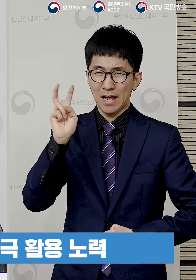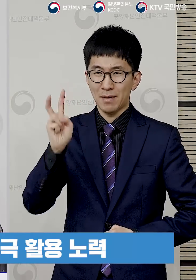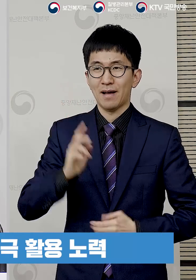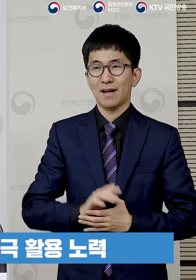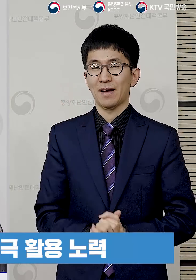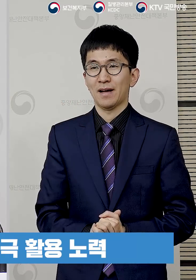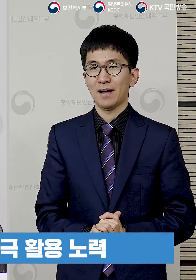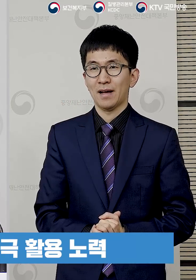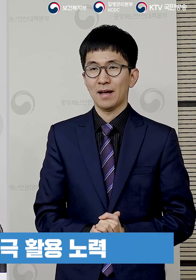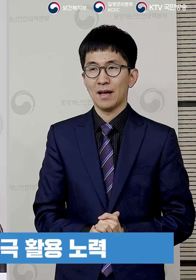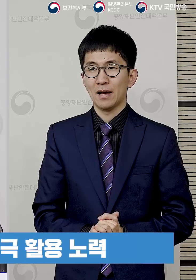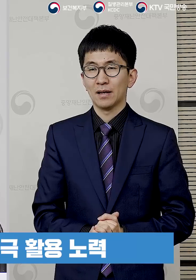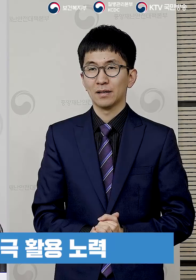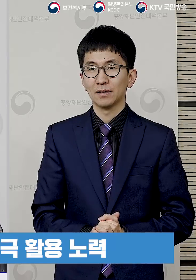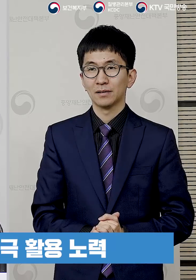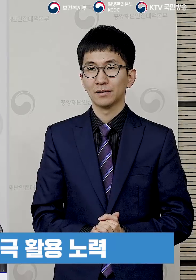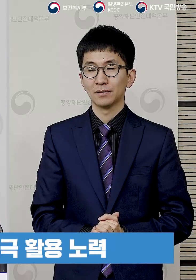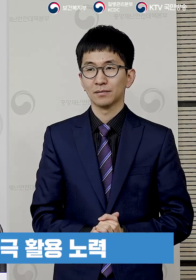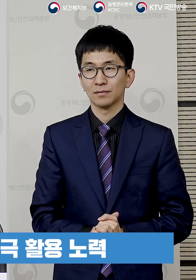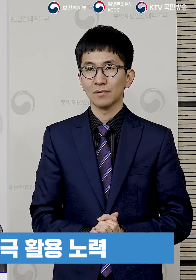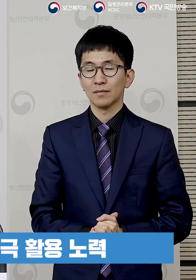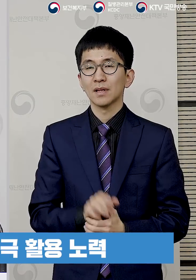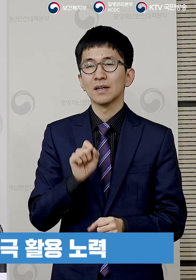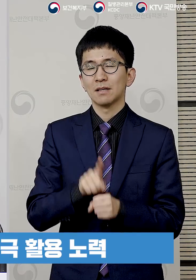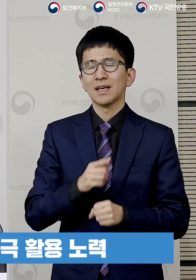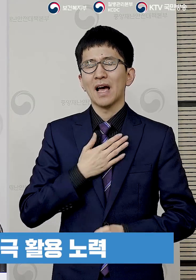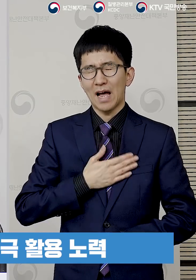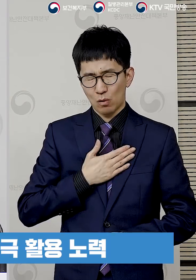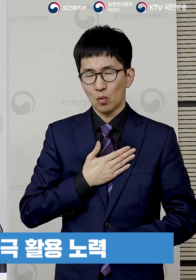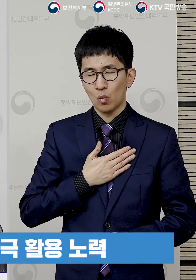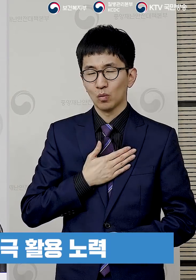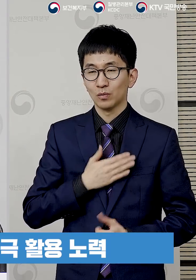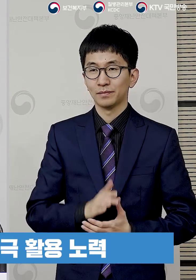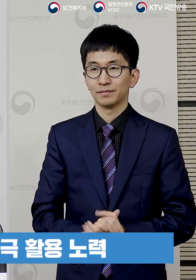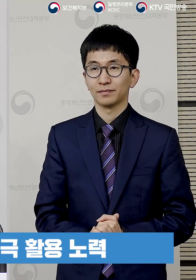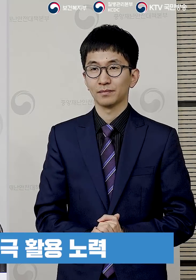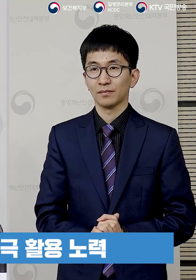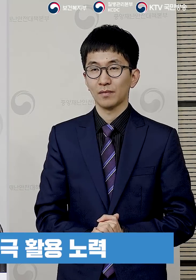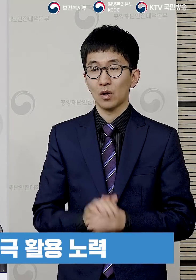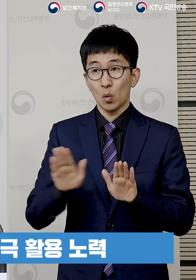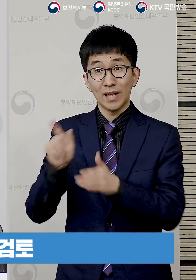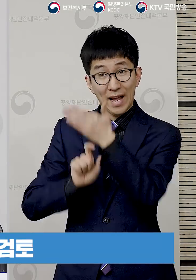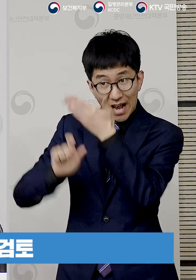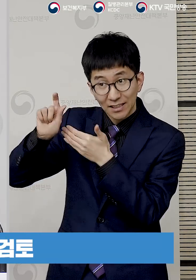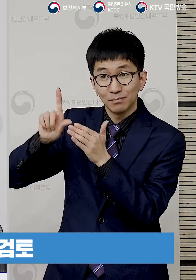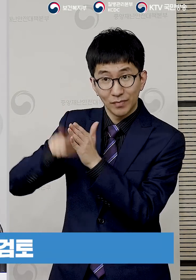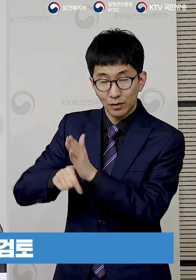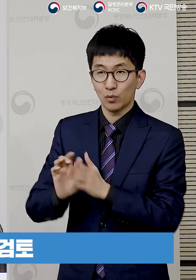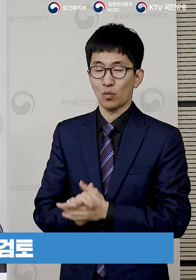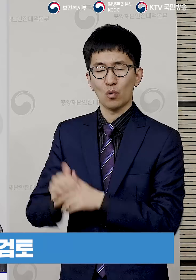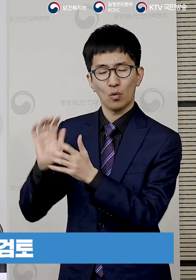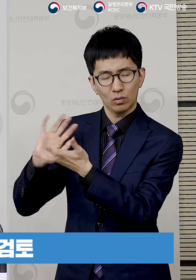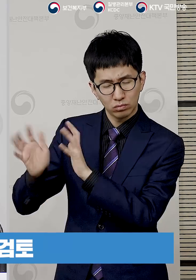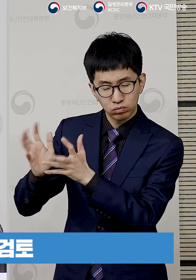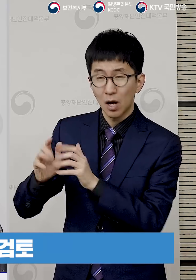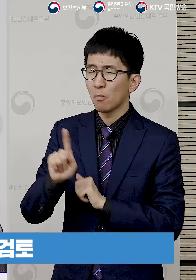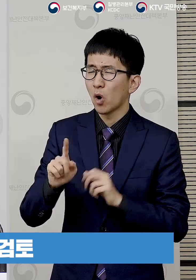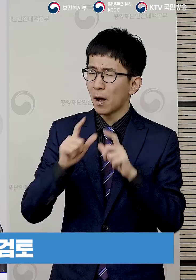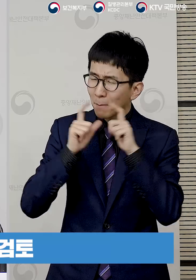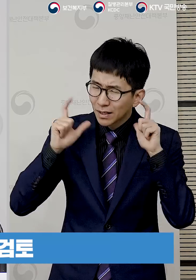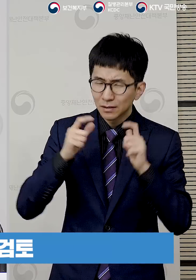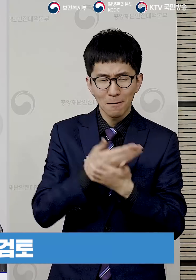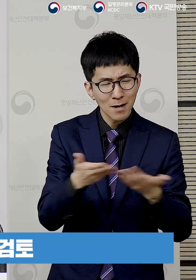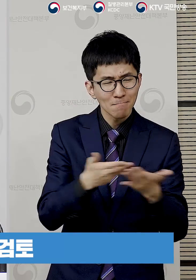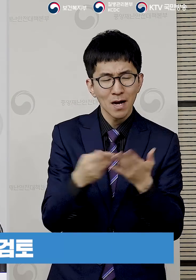수준으로 마스크의 보급까지는 상당한 거리가 있다라는 것을 저희들도 반성을 하고, 오늘 아침에도 이 부분에 대한 좀